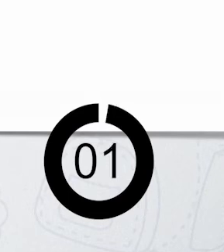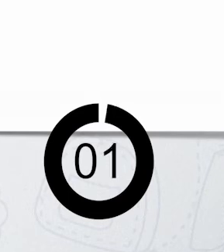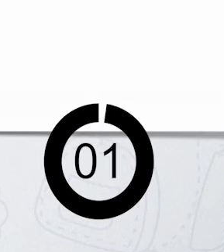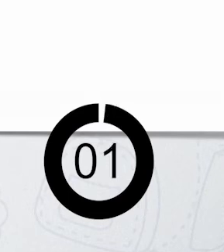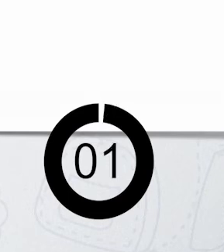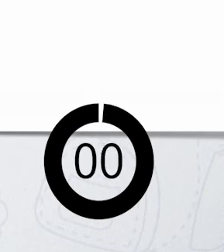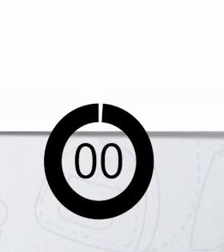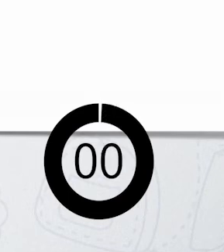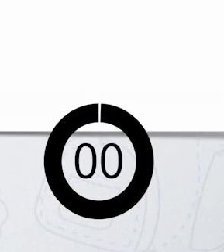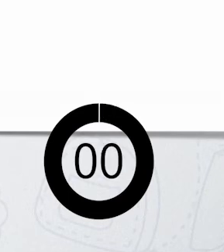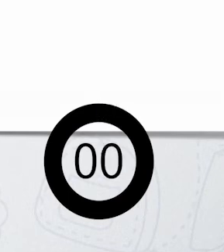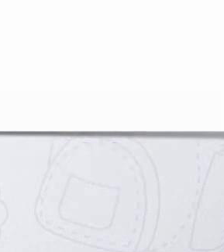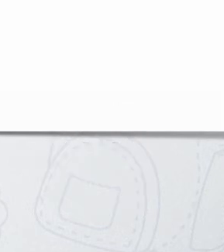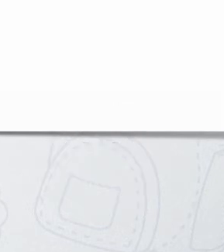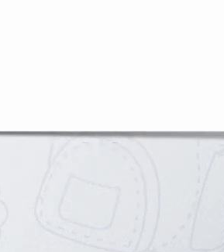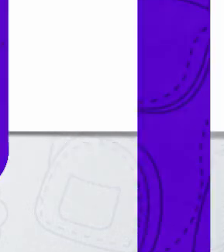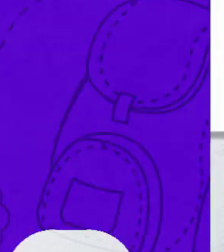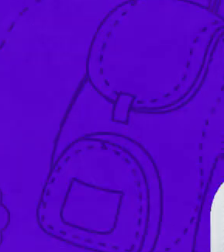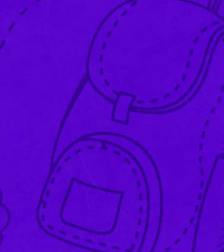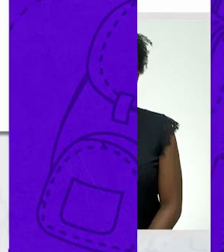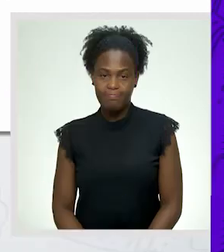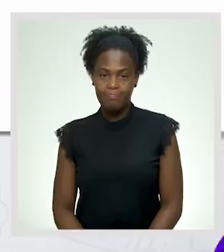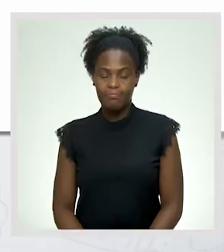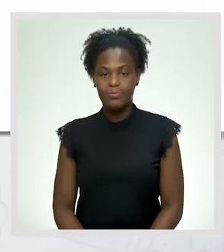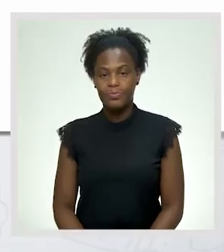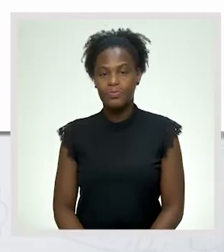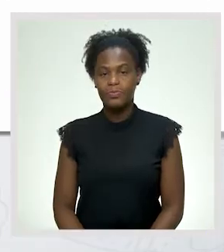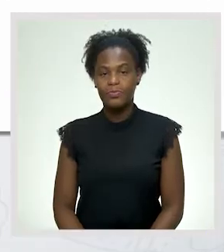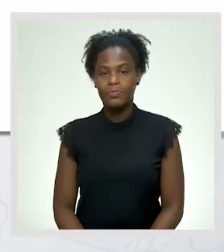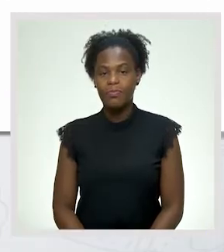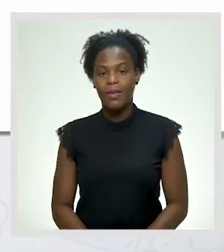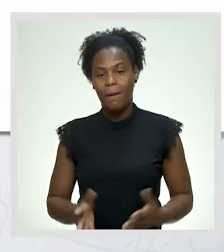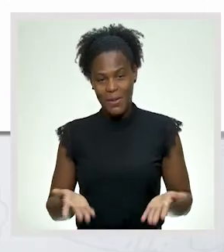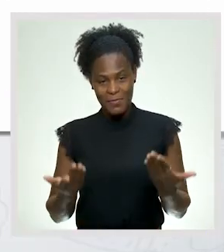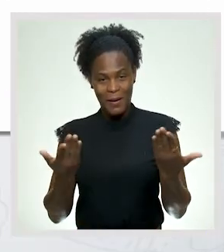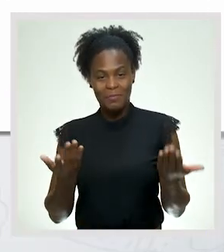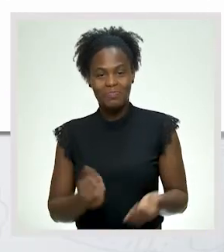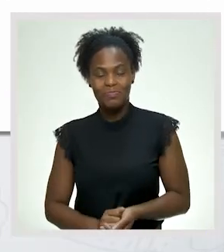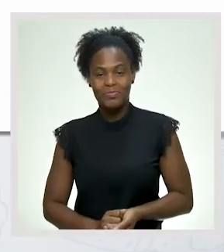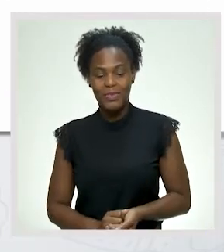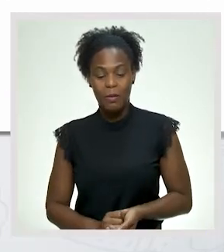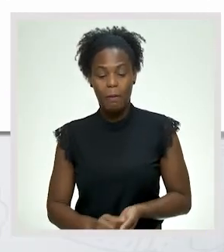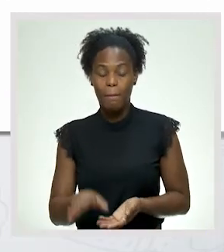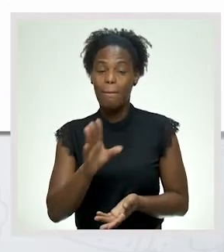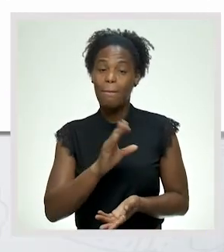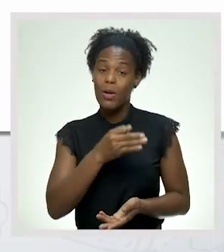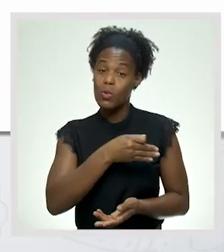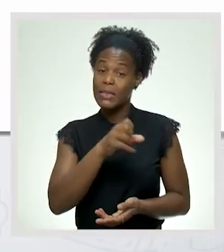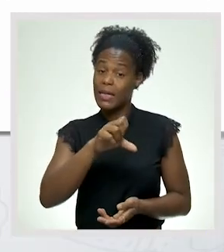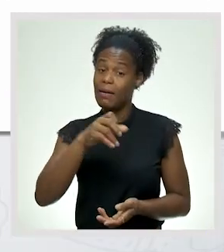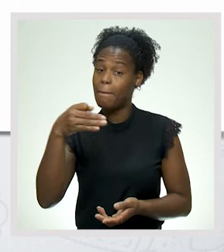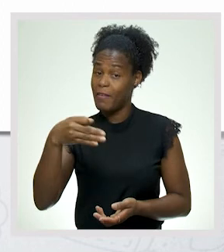On y va. Le plus que parfait se